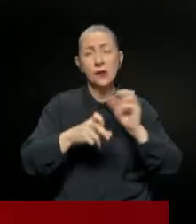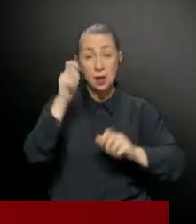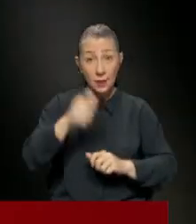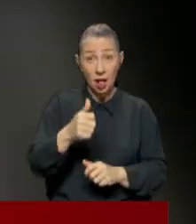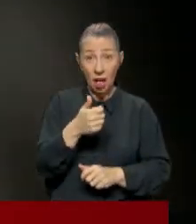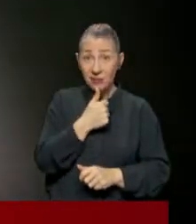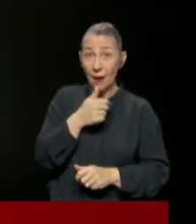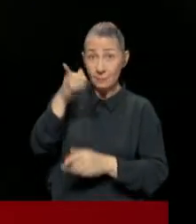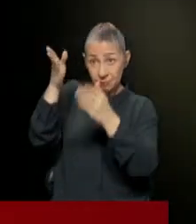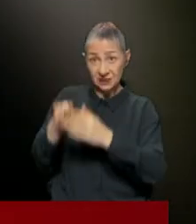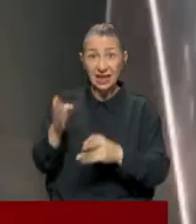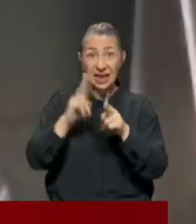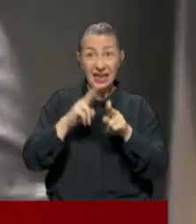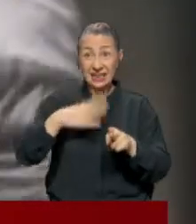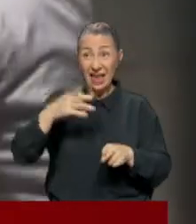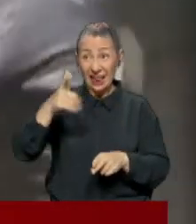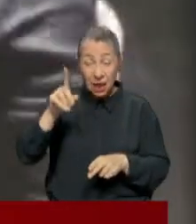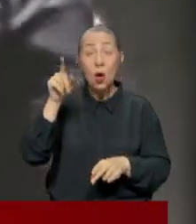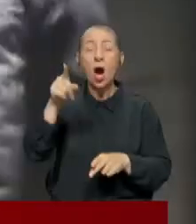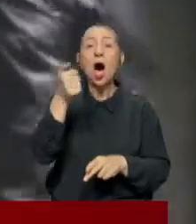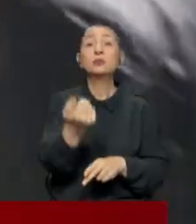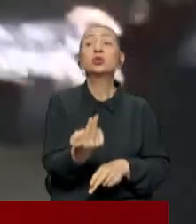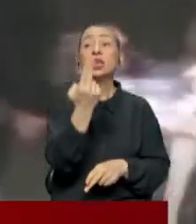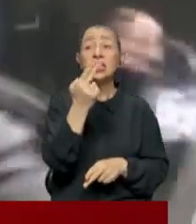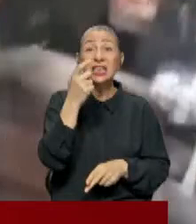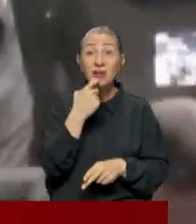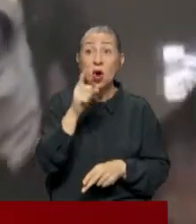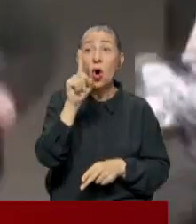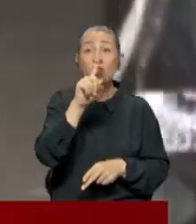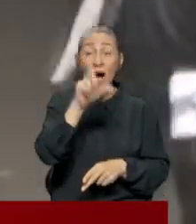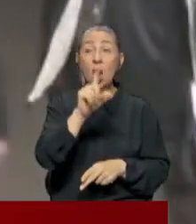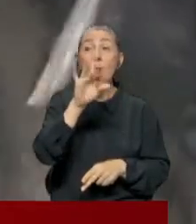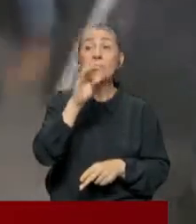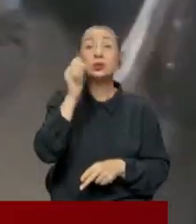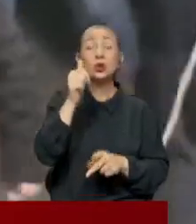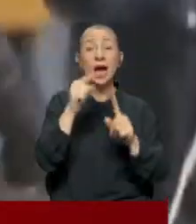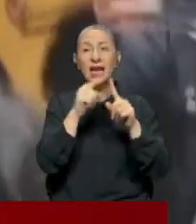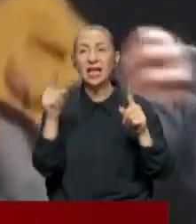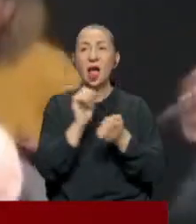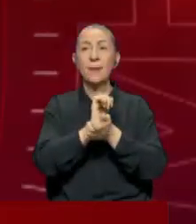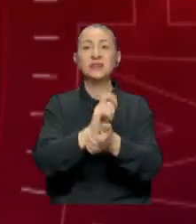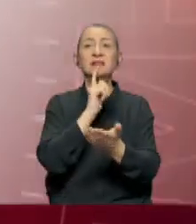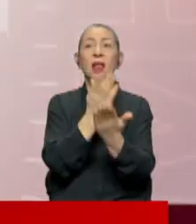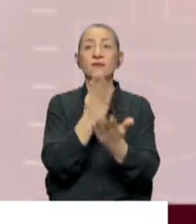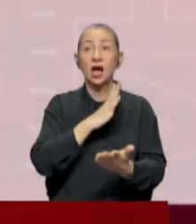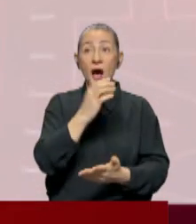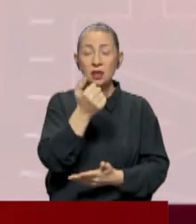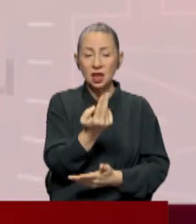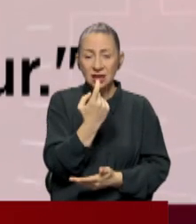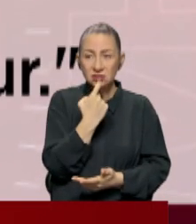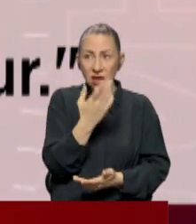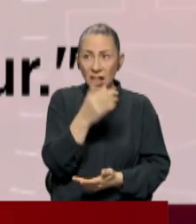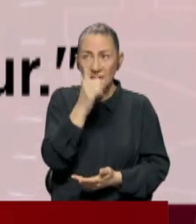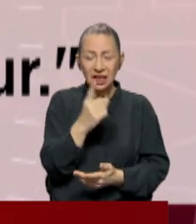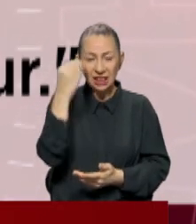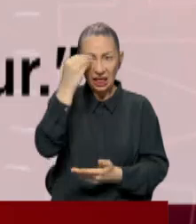bırakan Kadir İstekli içinse 67 yıl 10 ay 15 güne kadar hapis cezası talep edildi. 6-7 yaşlarındayken